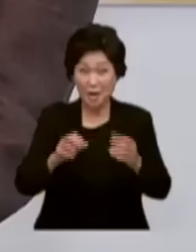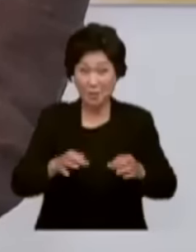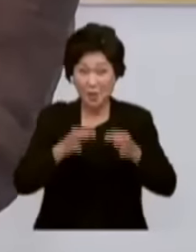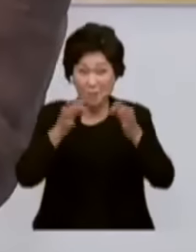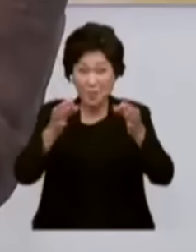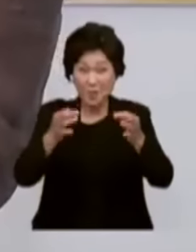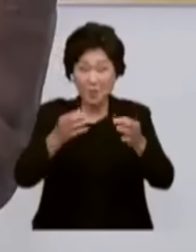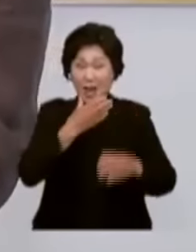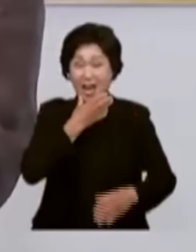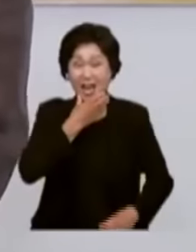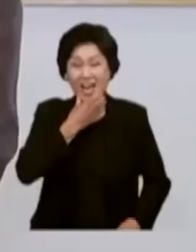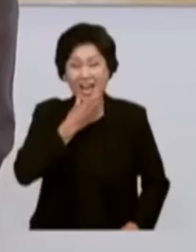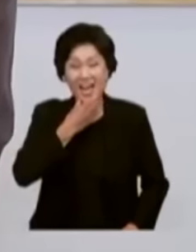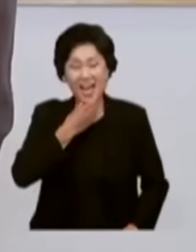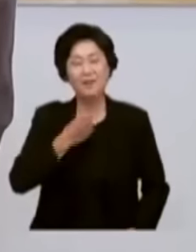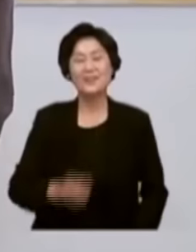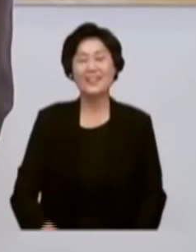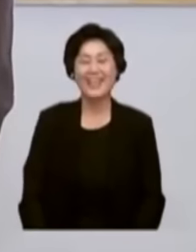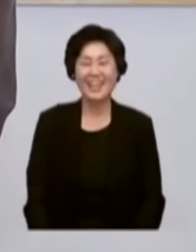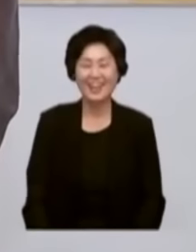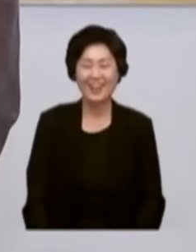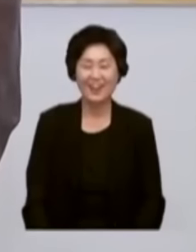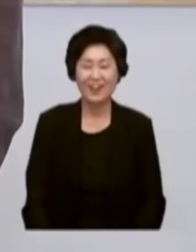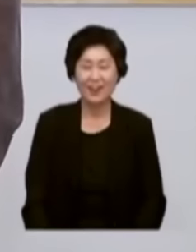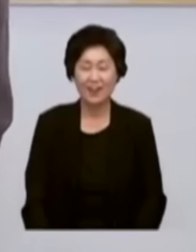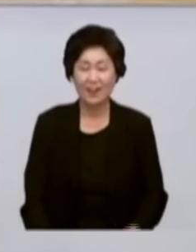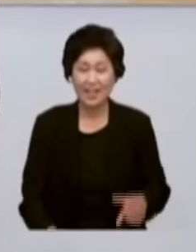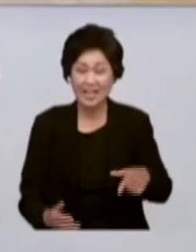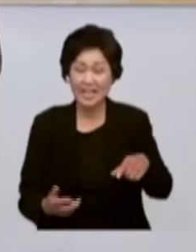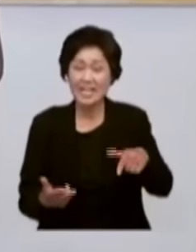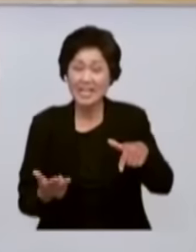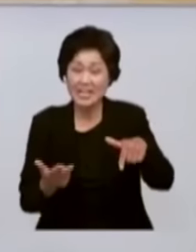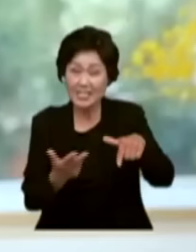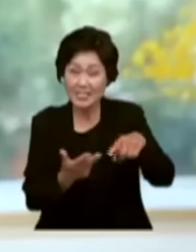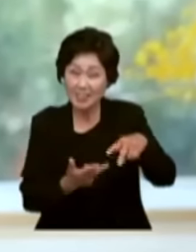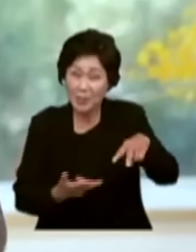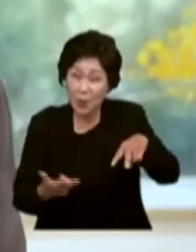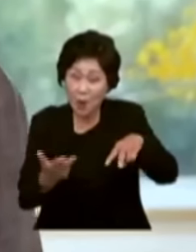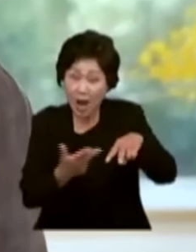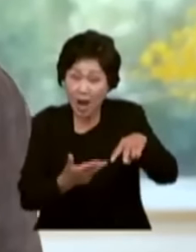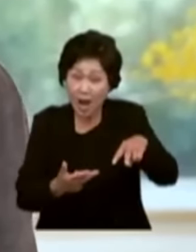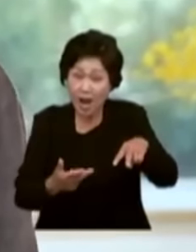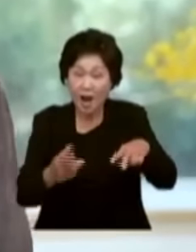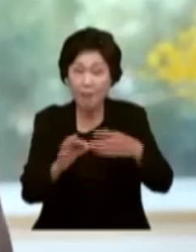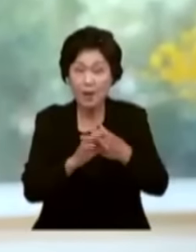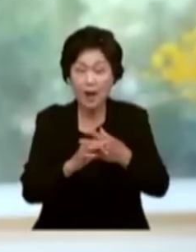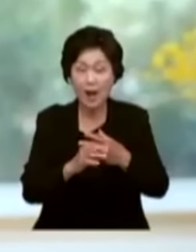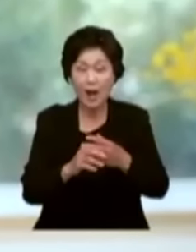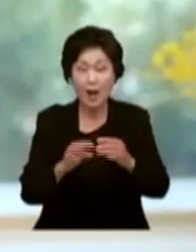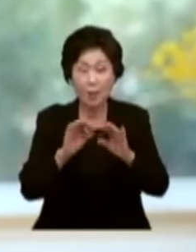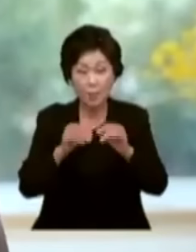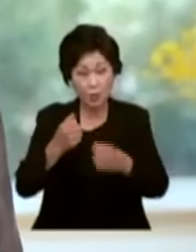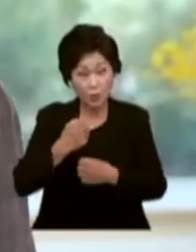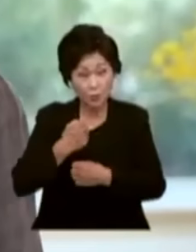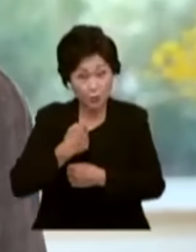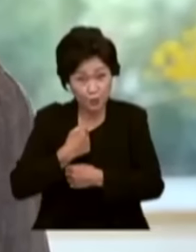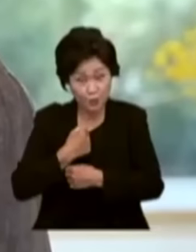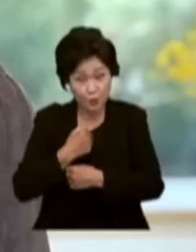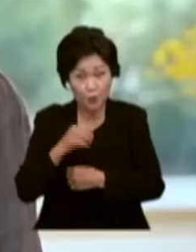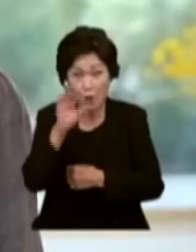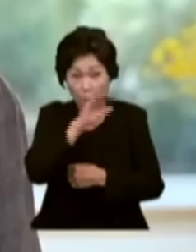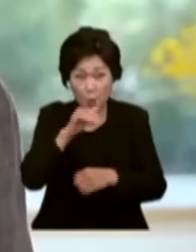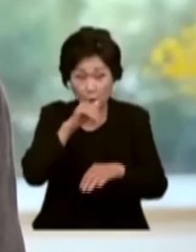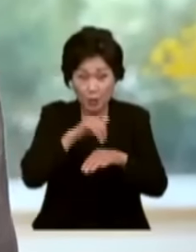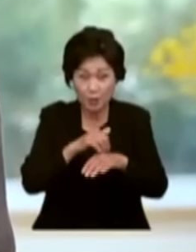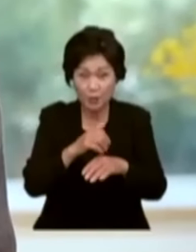아니 진짜 부흥회 같네요. 집사님 저기 이 실로암 그러면은 네. 아유. 육군 훈련소. 논산 훈련소에. 육군 훈련소